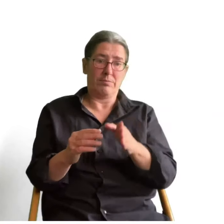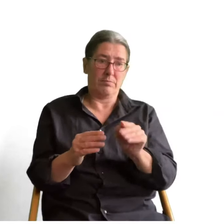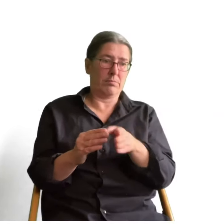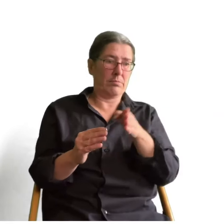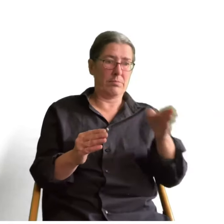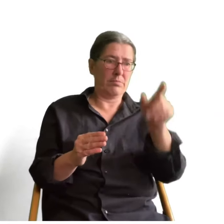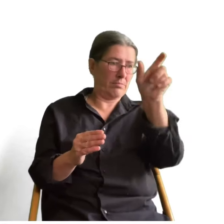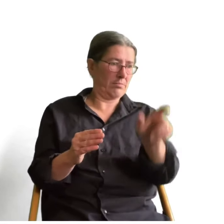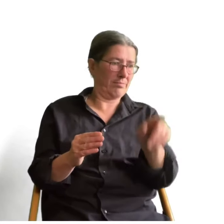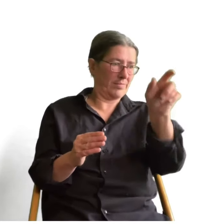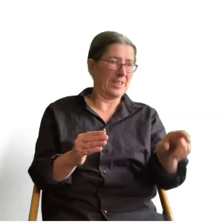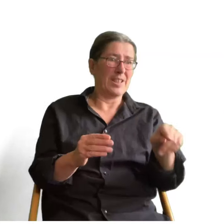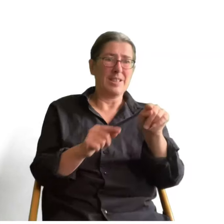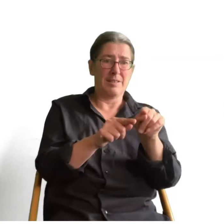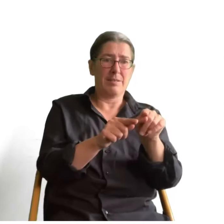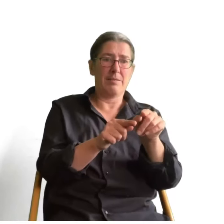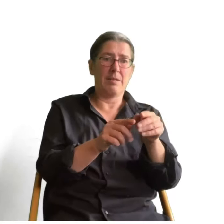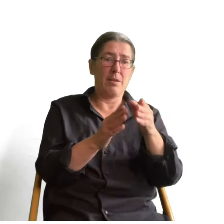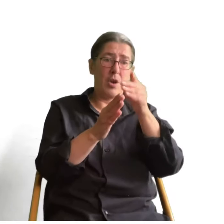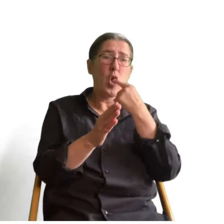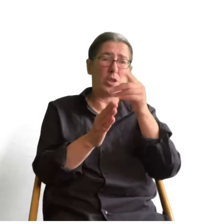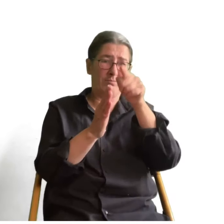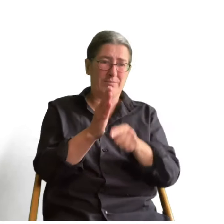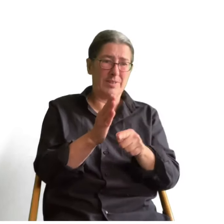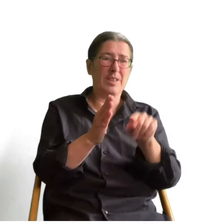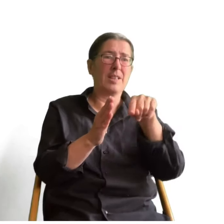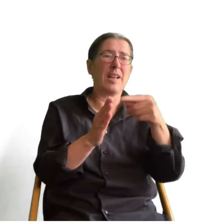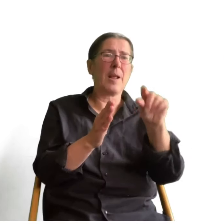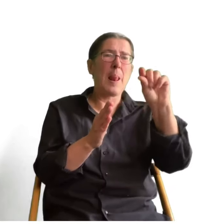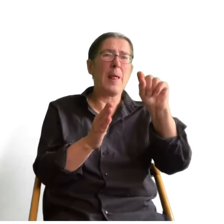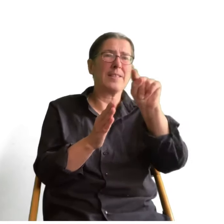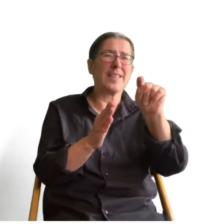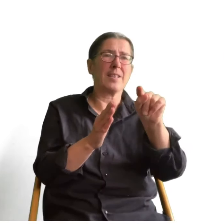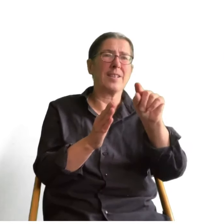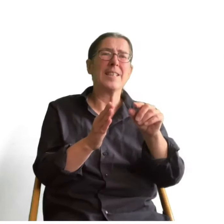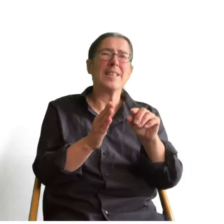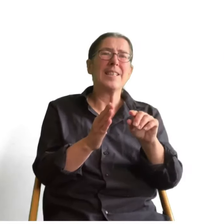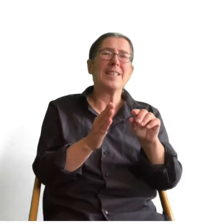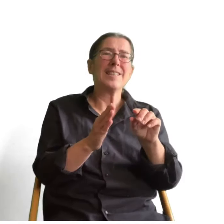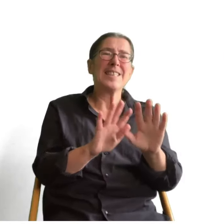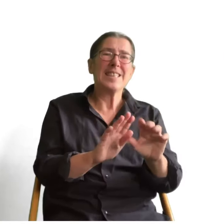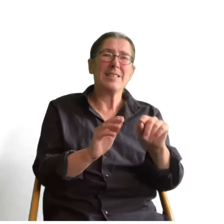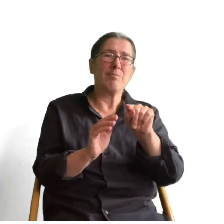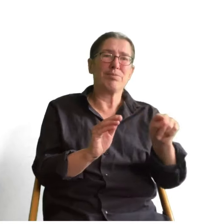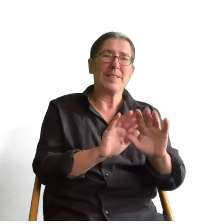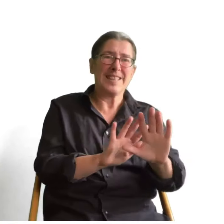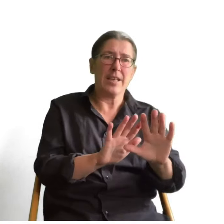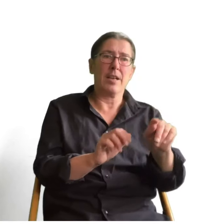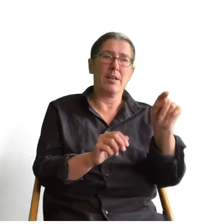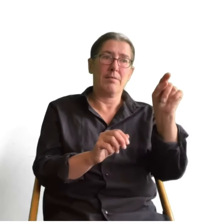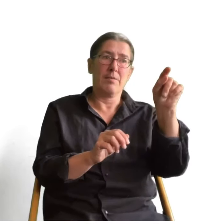haben, das sind die Zehntel, das wird klein geschrieben, die